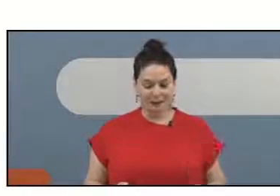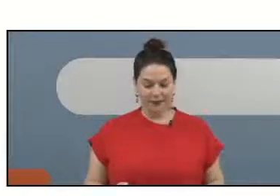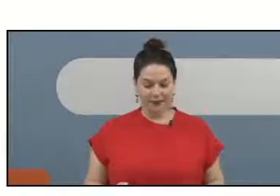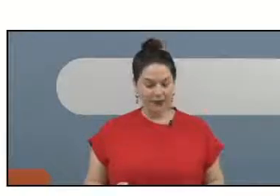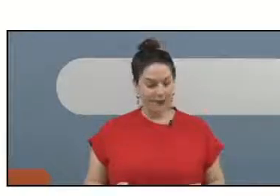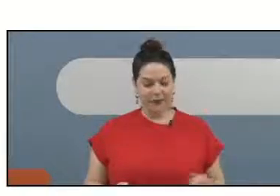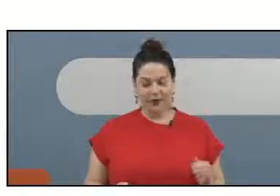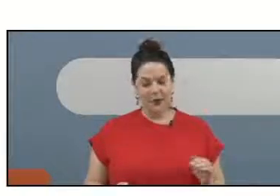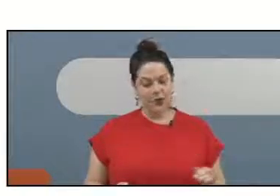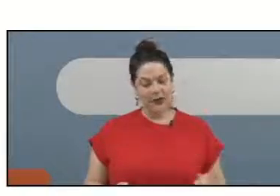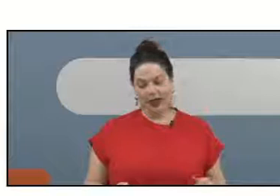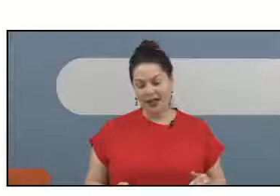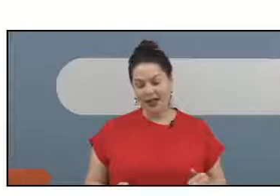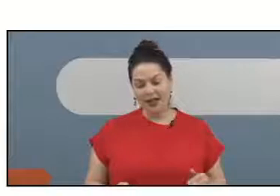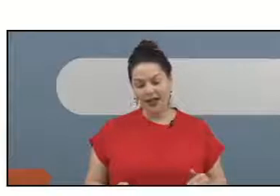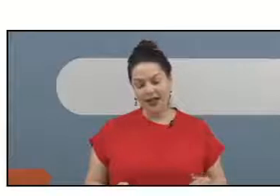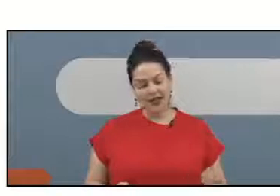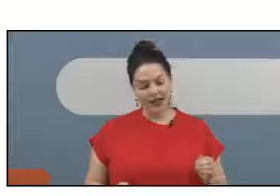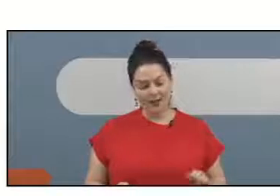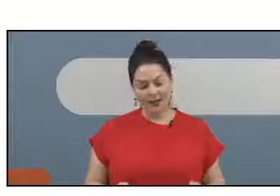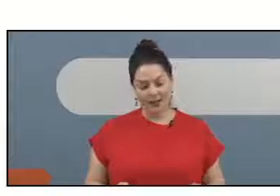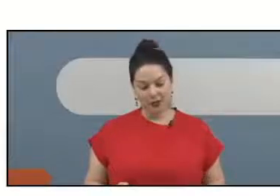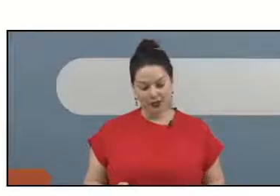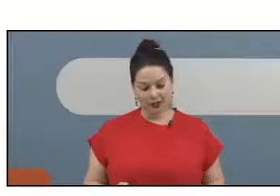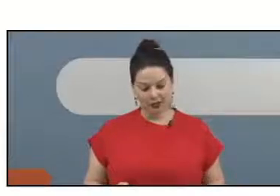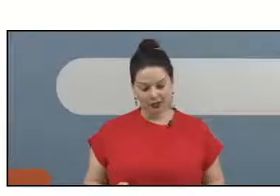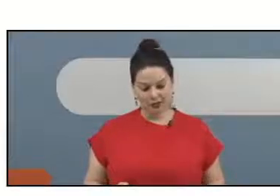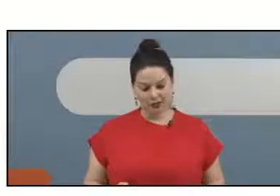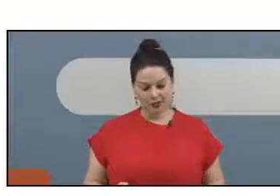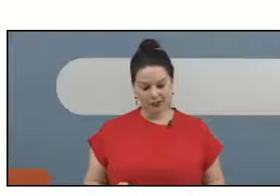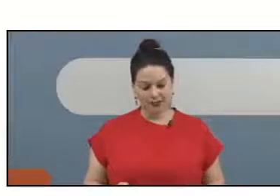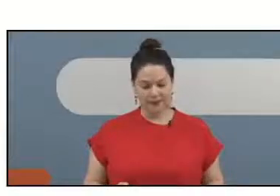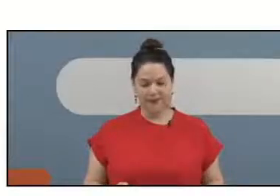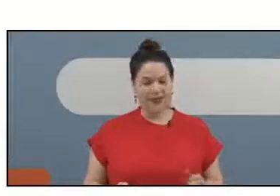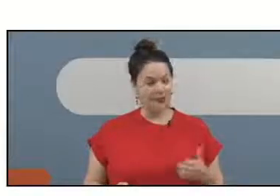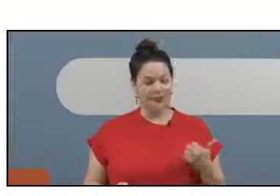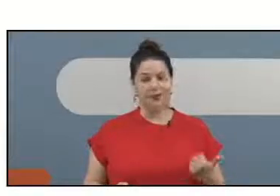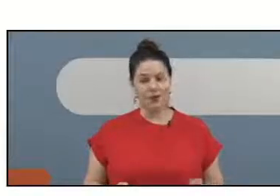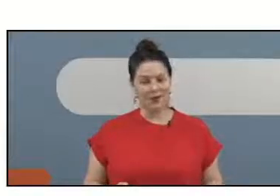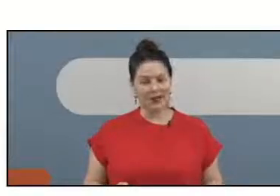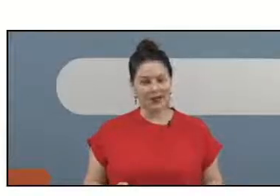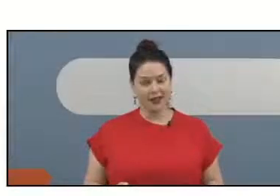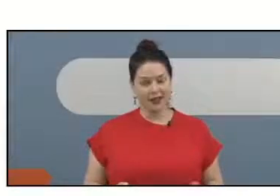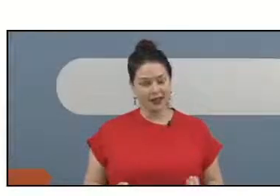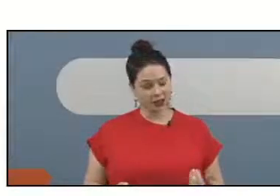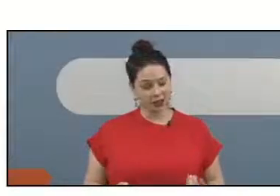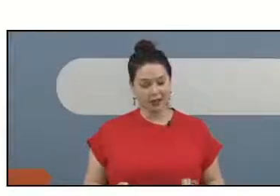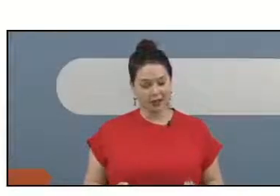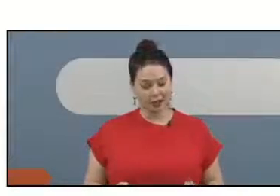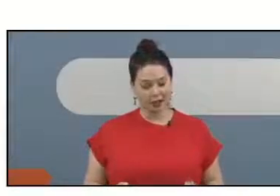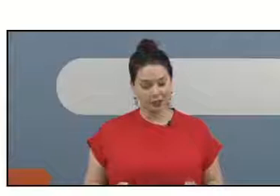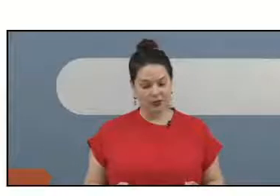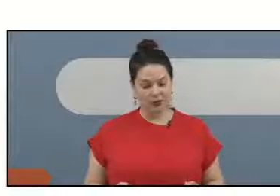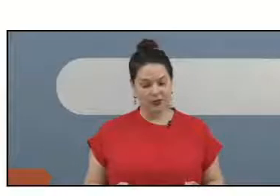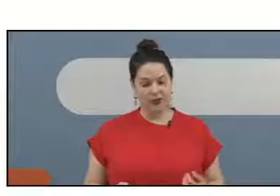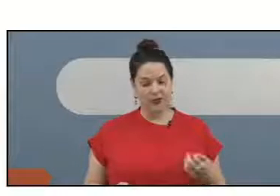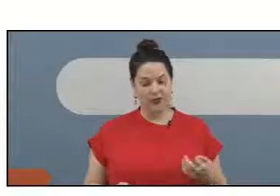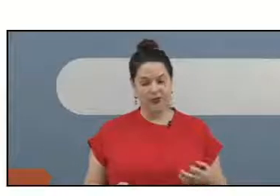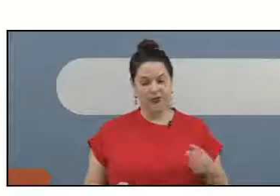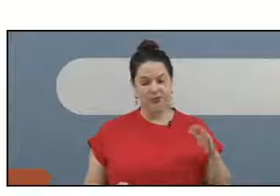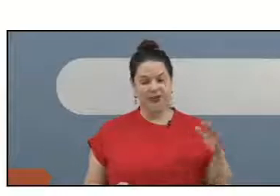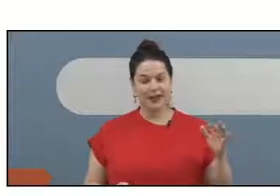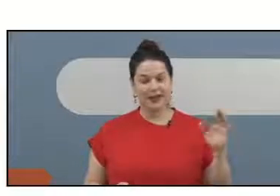המסלול. אם תעוף נמוך מדי, הגלים יכבידו את הכנפיים. אם גבוה מדי, השמש תחרוך